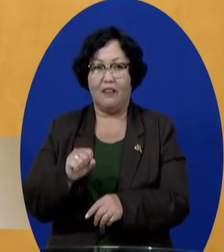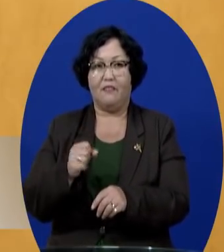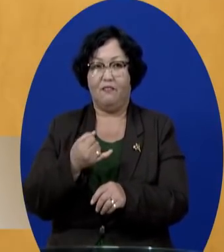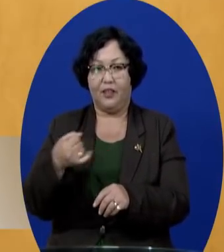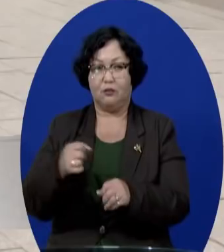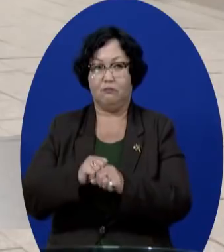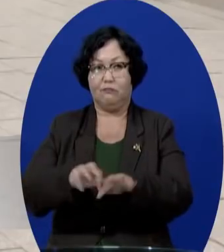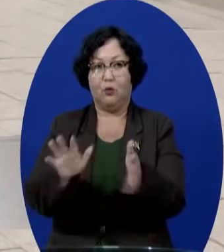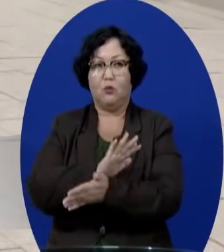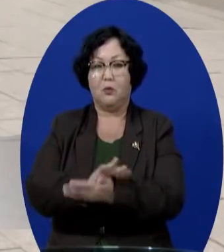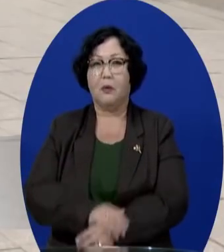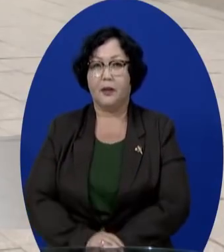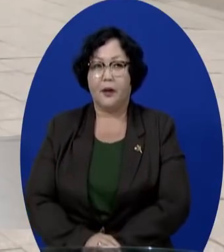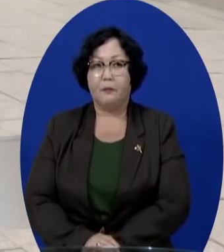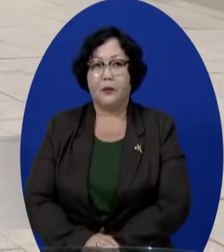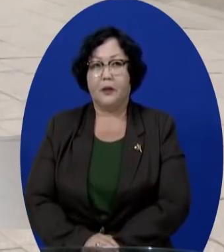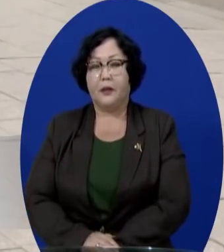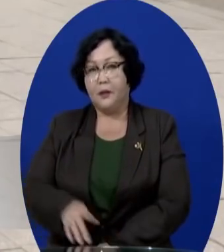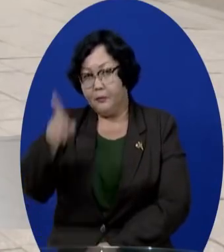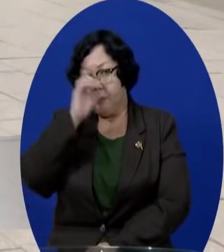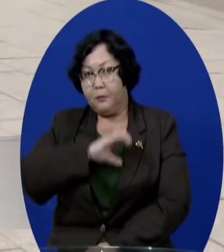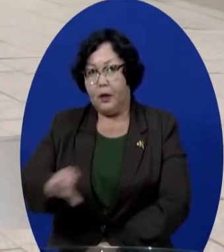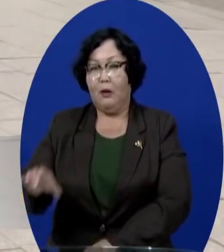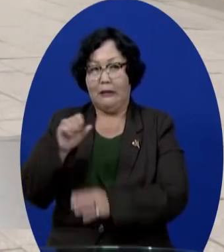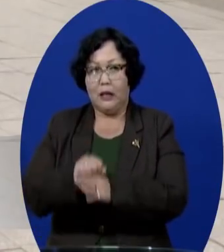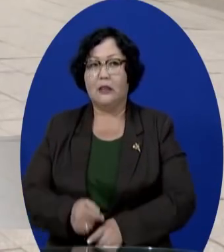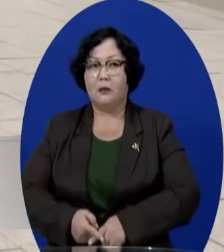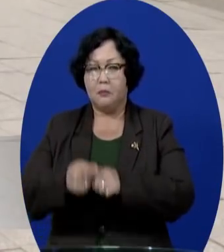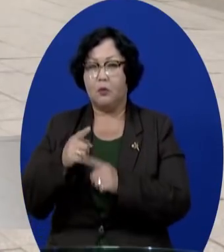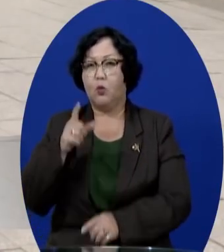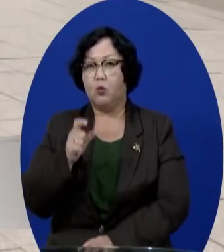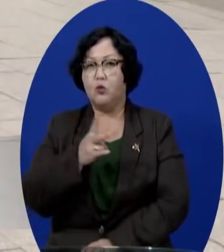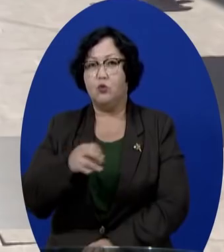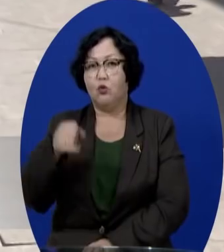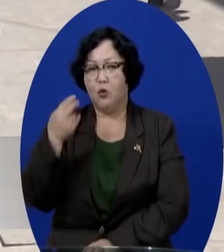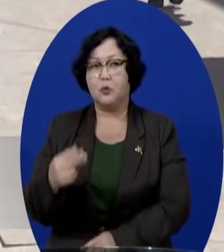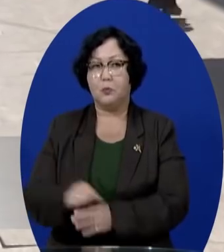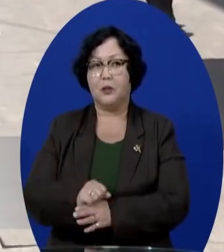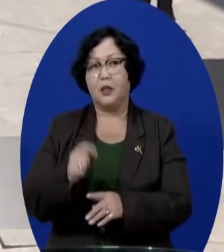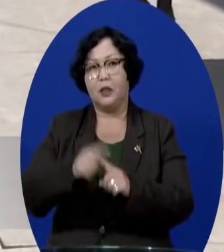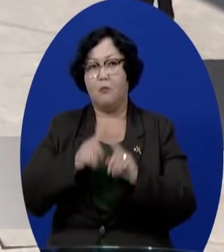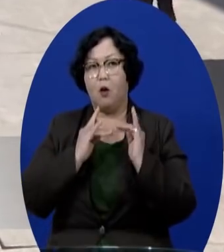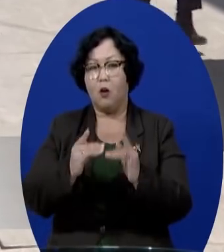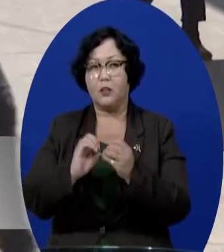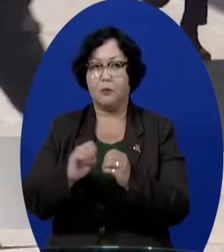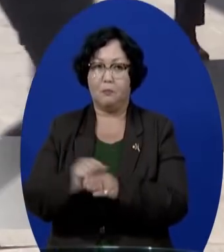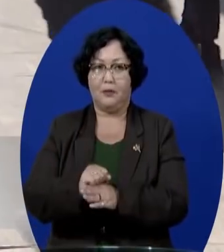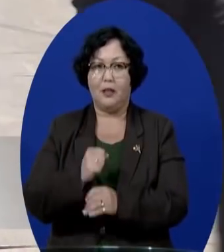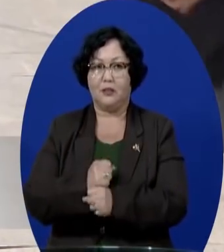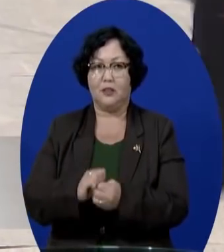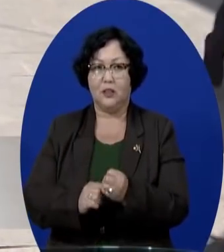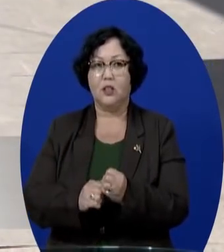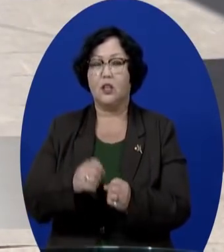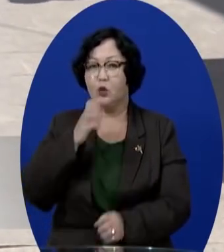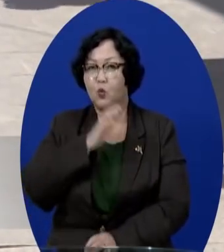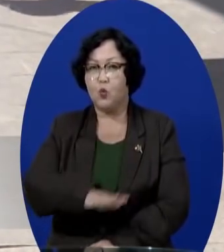эрчимтэй явж байна. Имлгүүд ирэх сард ачаалал нэмэгдэх учраас хүний нөөцөө бэлтгэх, нэмэлтээр ор дэлгэх зохицуулалт хийж эхэлжээ. Ирэх сард бага